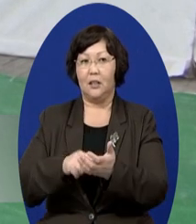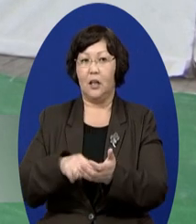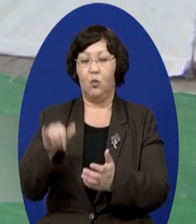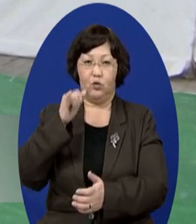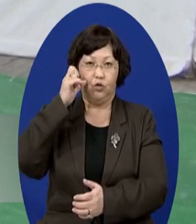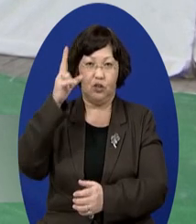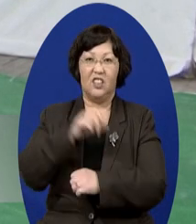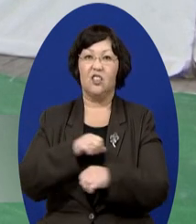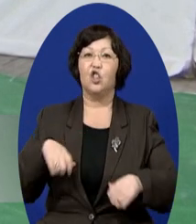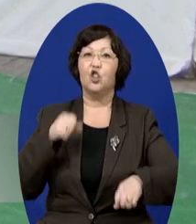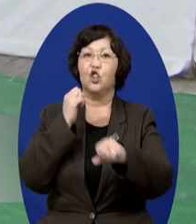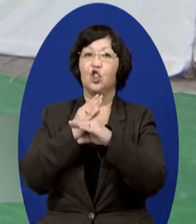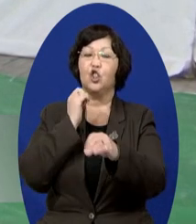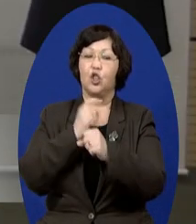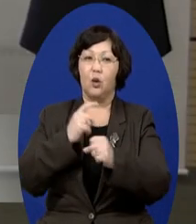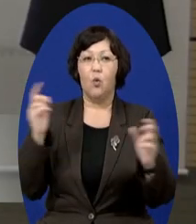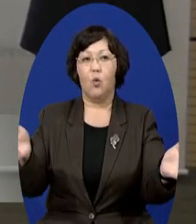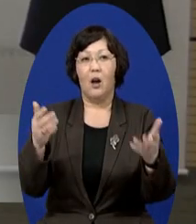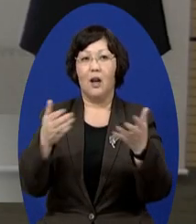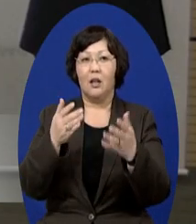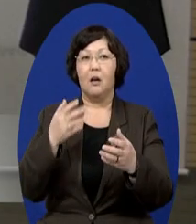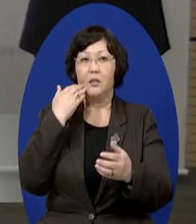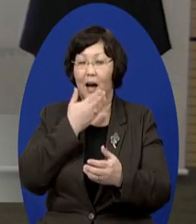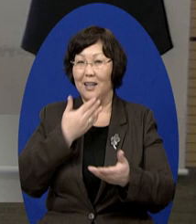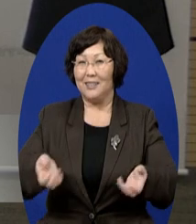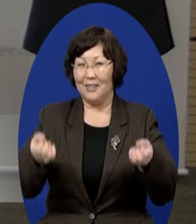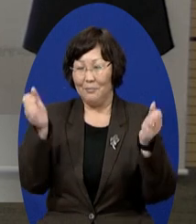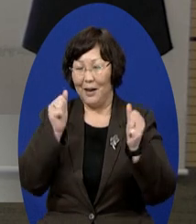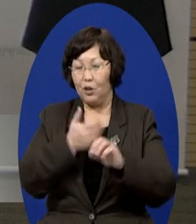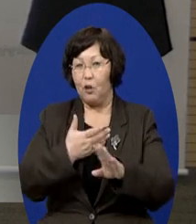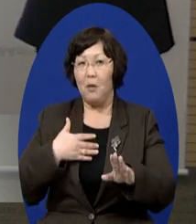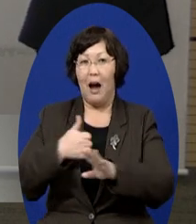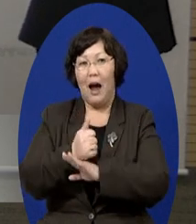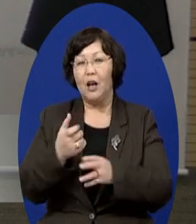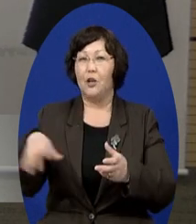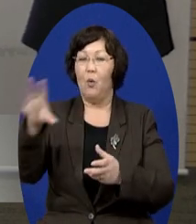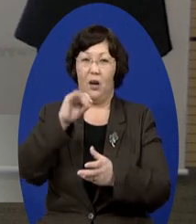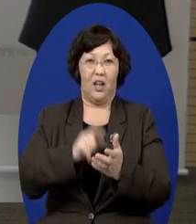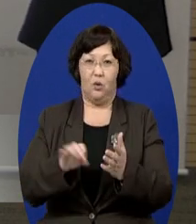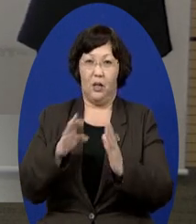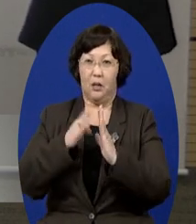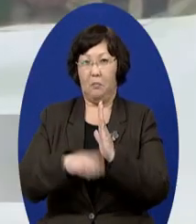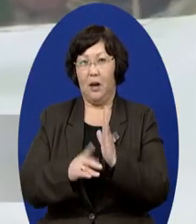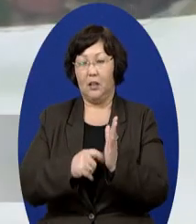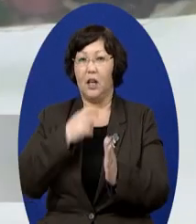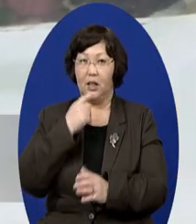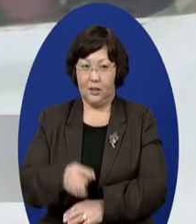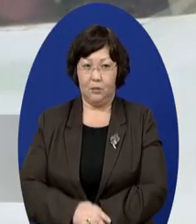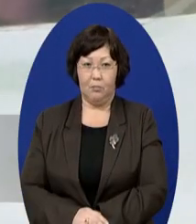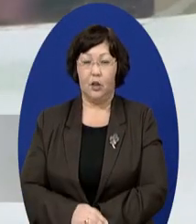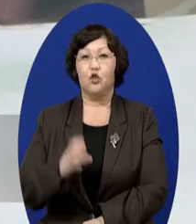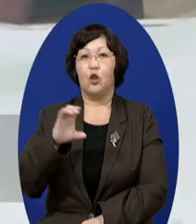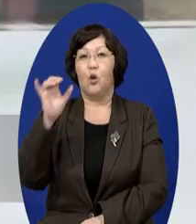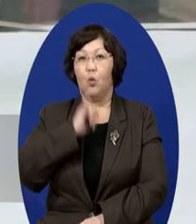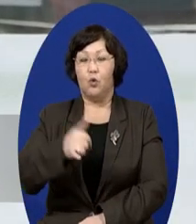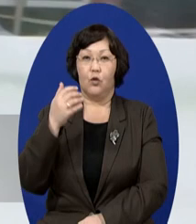уриалчээ. Мөн сар шинийн баярын үеэр аялалд гарахгүй байх, гэр бүлийн хүрээнд тэмдэглэхийг хүссэн байна. Бүгд Найрамдах Солонгос улсад энэ жил